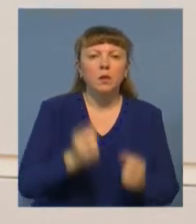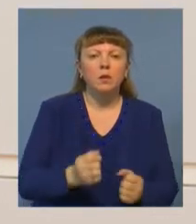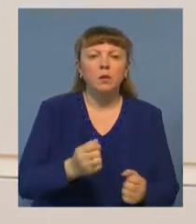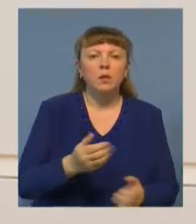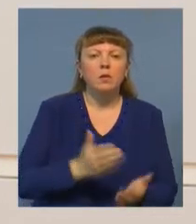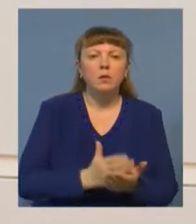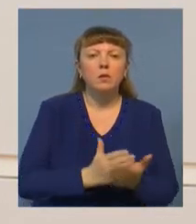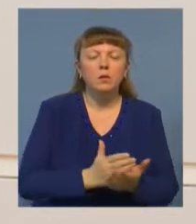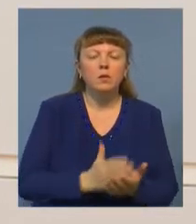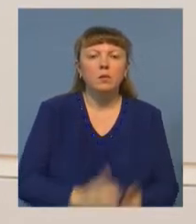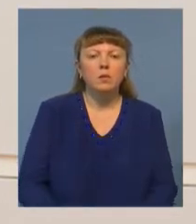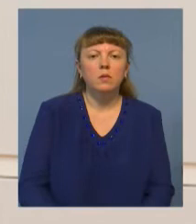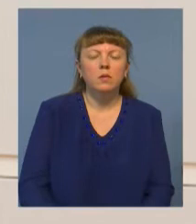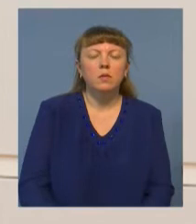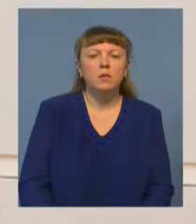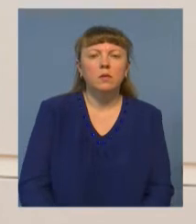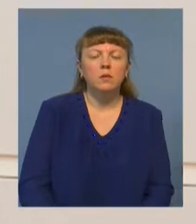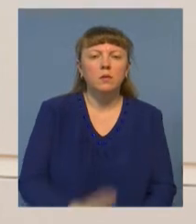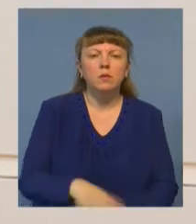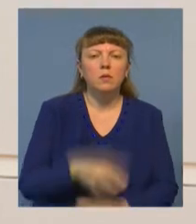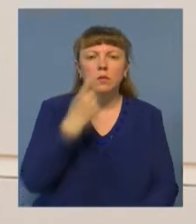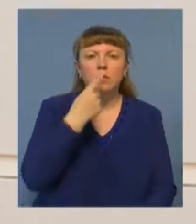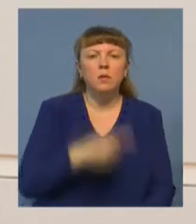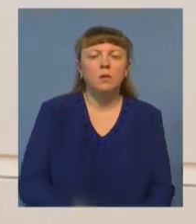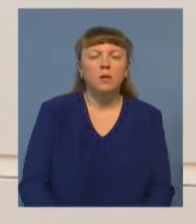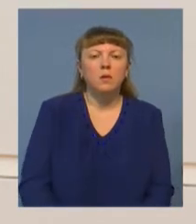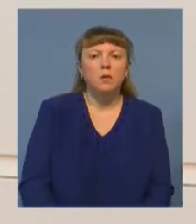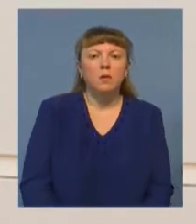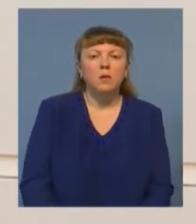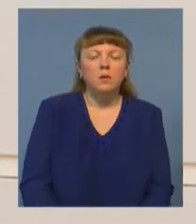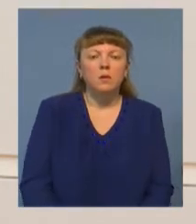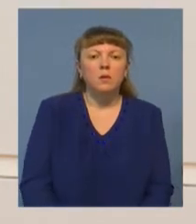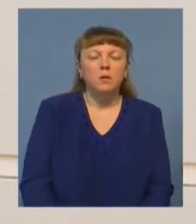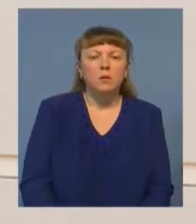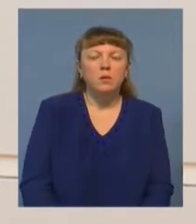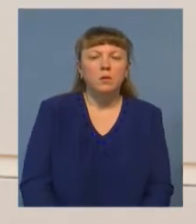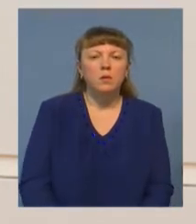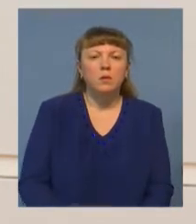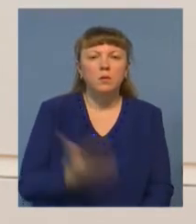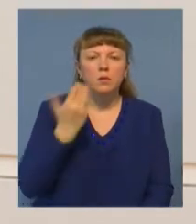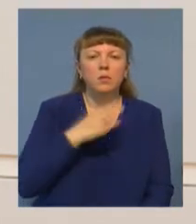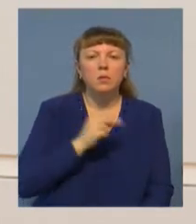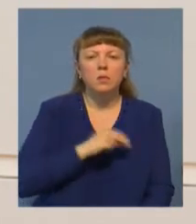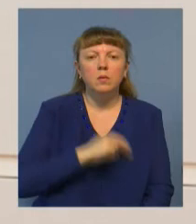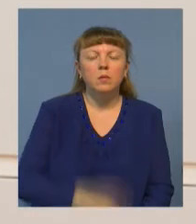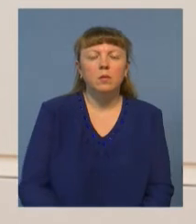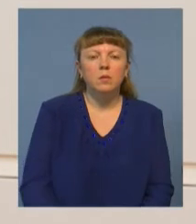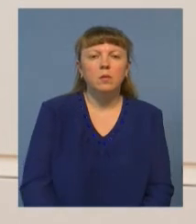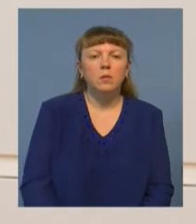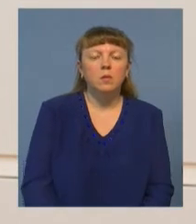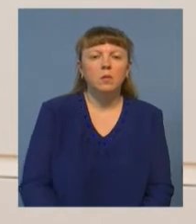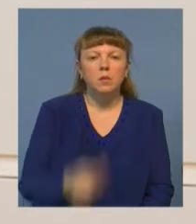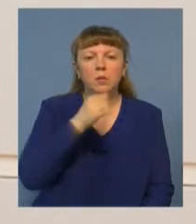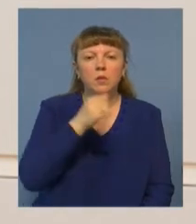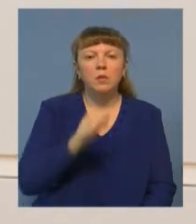данный стаж. Это отсутствие организации, в которой гражданин, да, заявитель работал. То есть невозможность